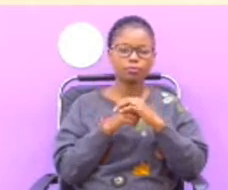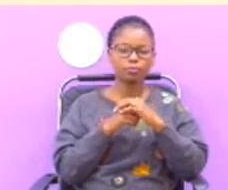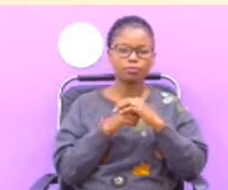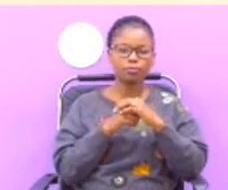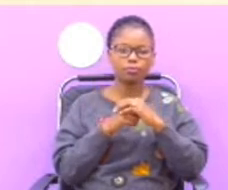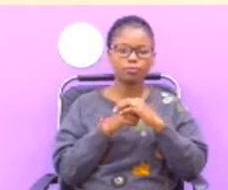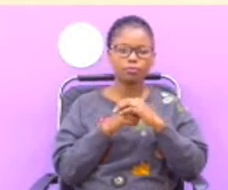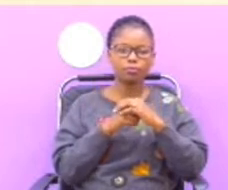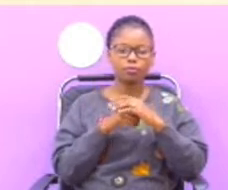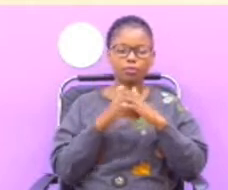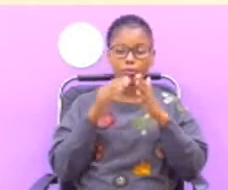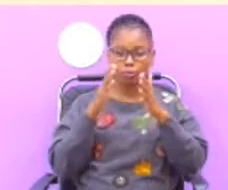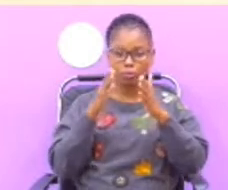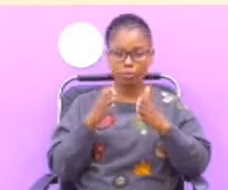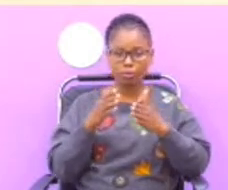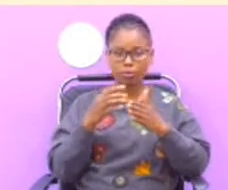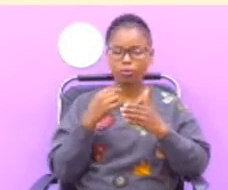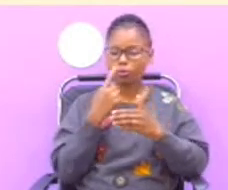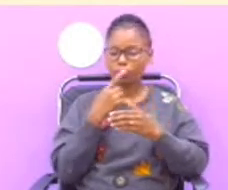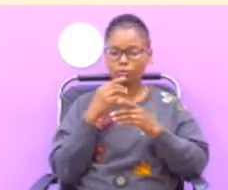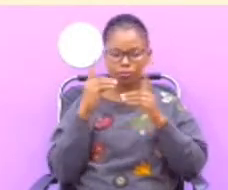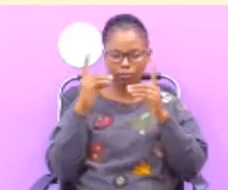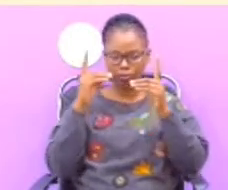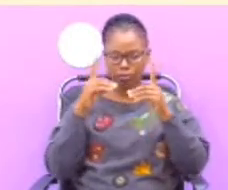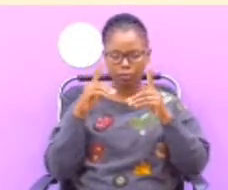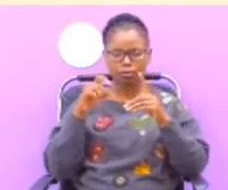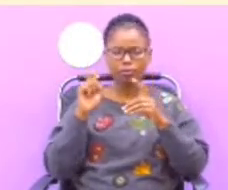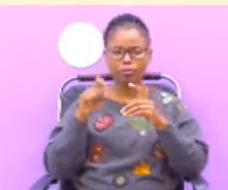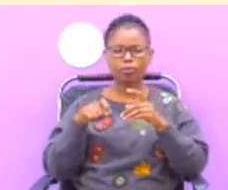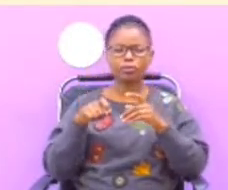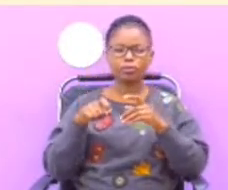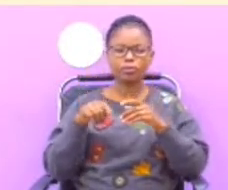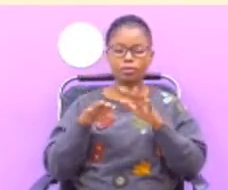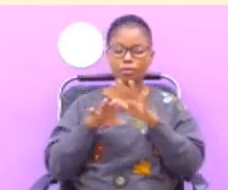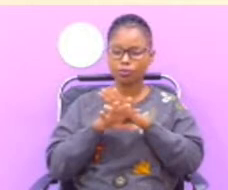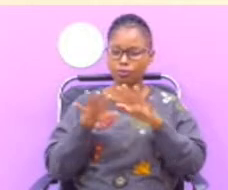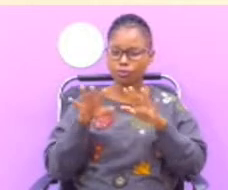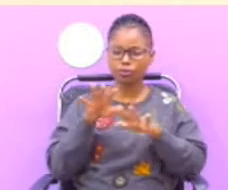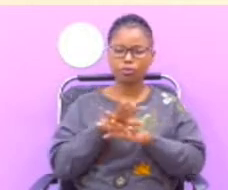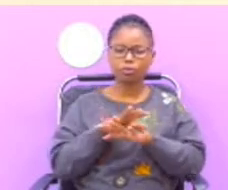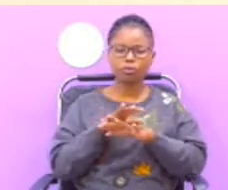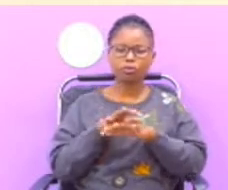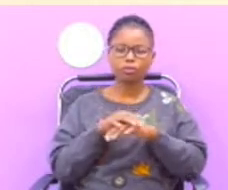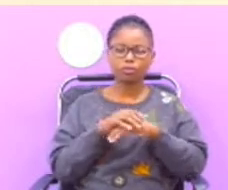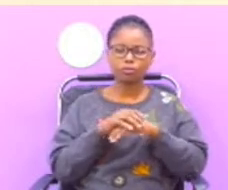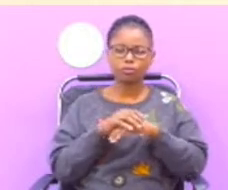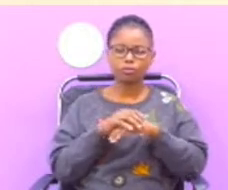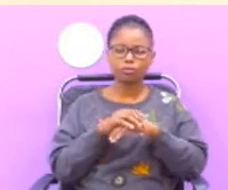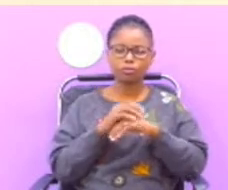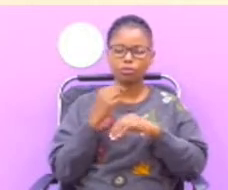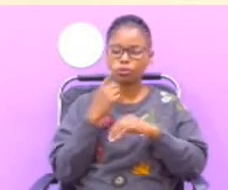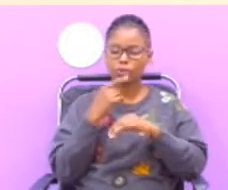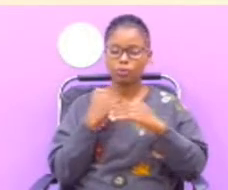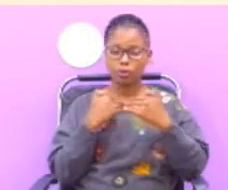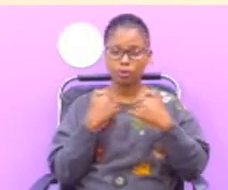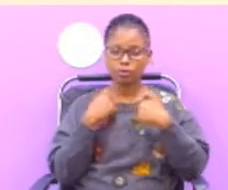mũthuri mwĩkindĩru mũndũ mũhĩgĩrĩru maũndũ-inĩ mũndũ muoni